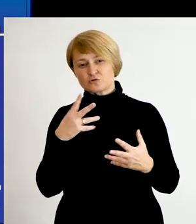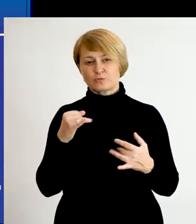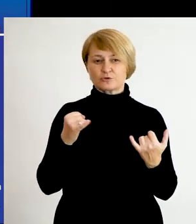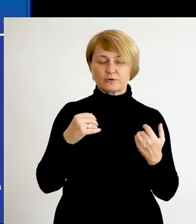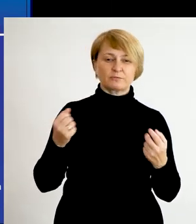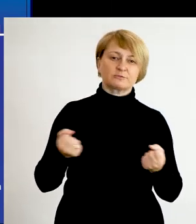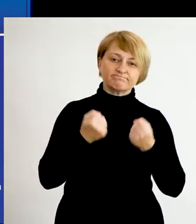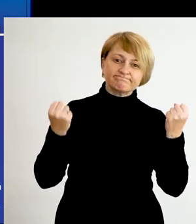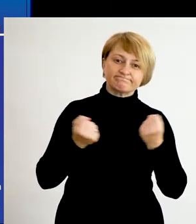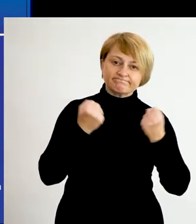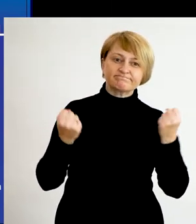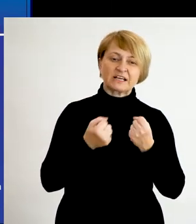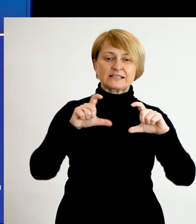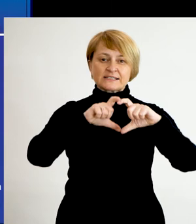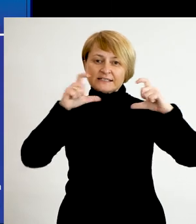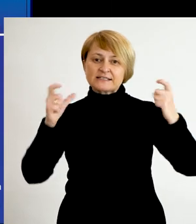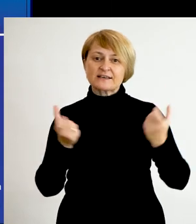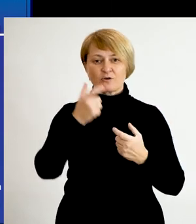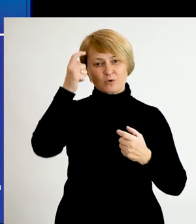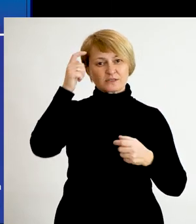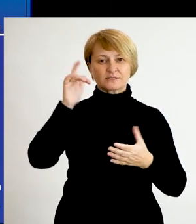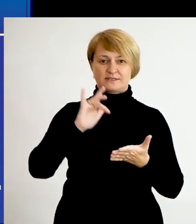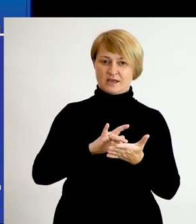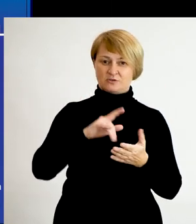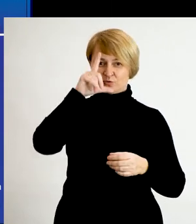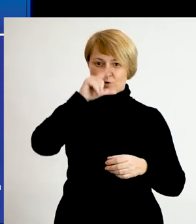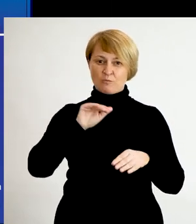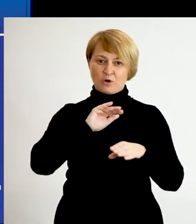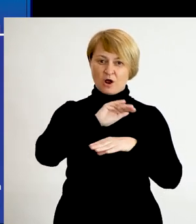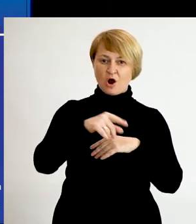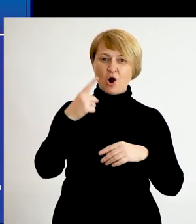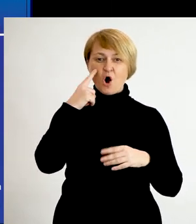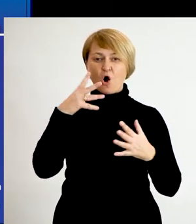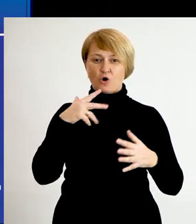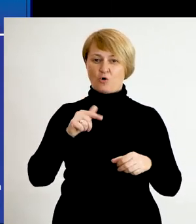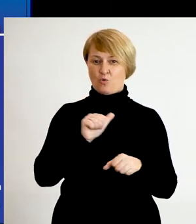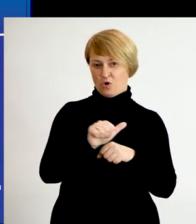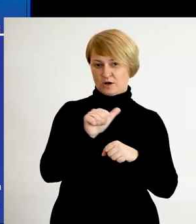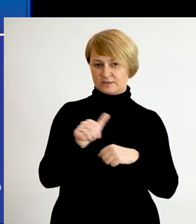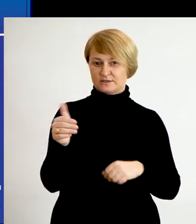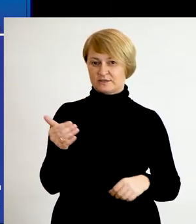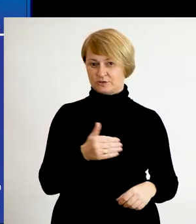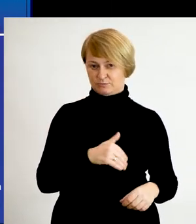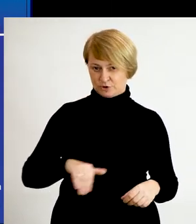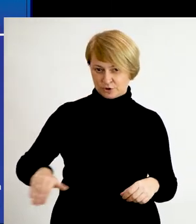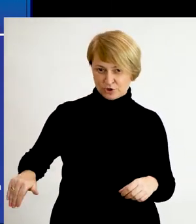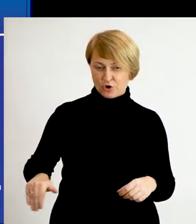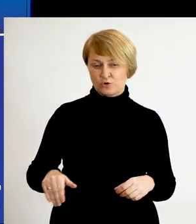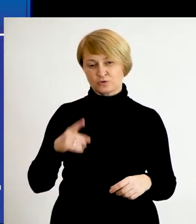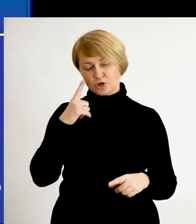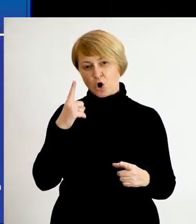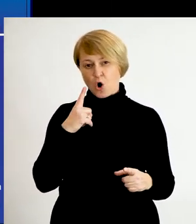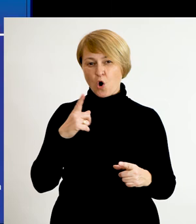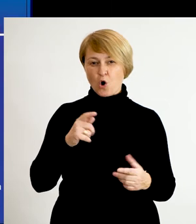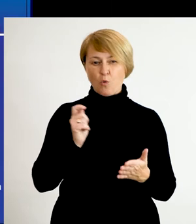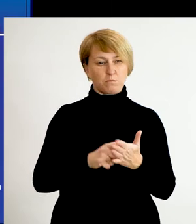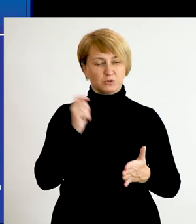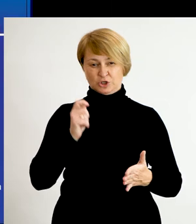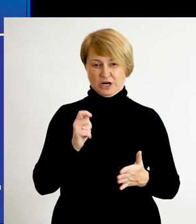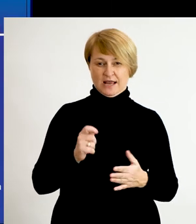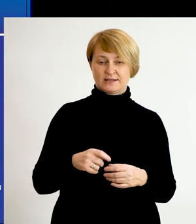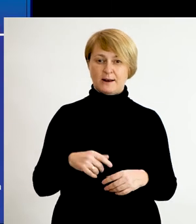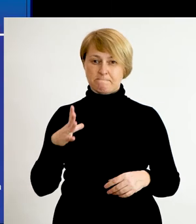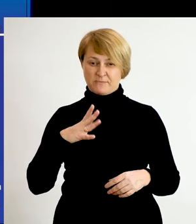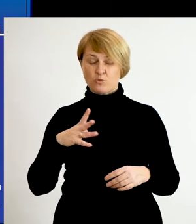od zaawansowania zadania. Natomiast całe centrum przesiadkowe przy Opolu Zachodnim będzie kosztowało około 11 milionów złotych. Takie są mniej więcej kwoty z przetargów.